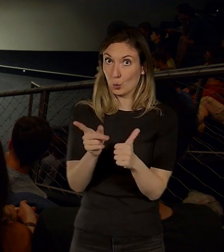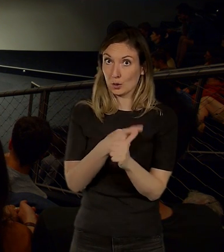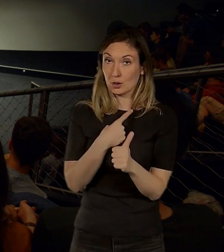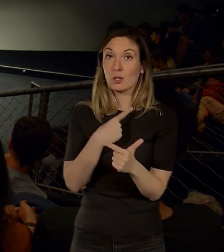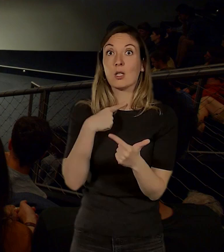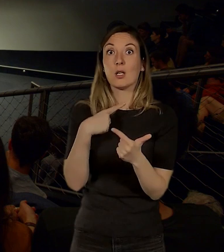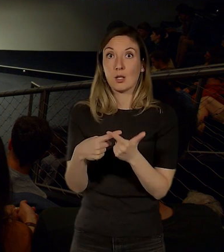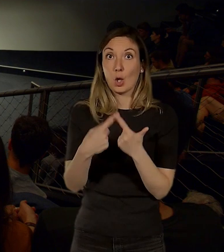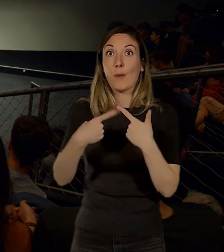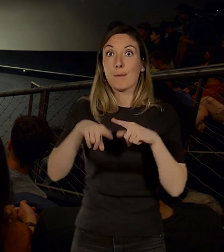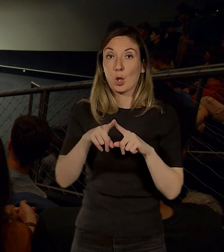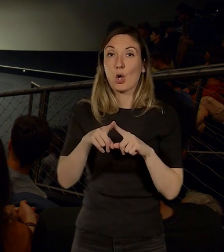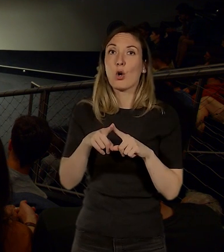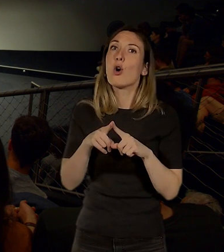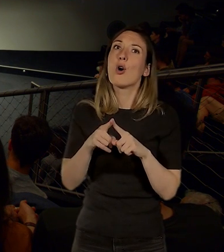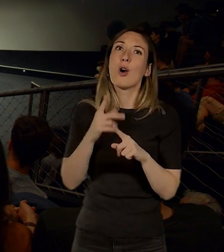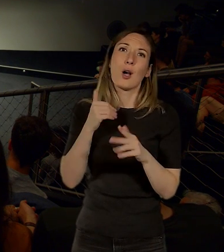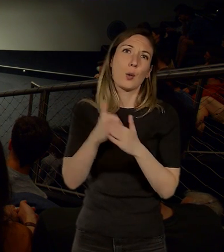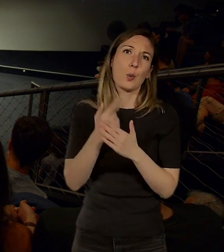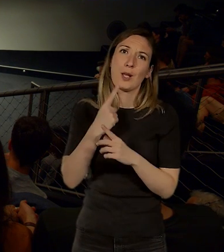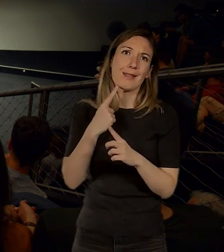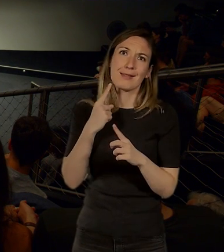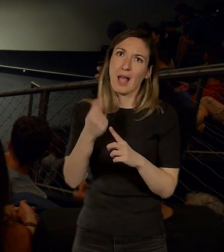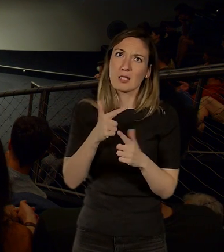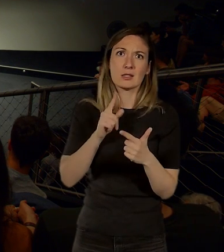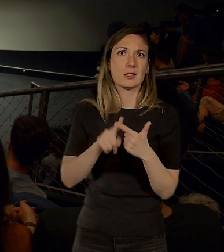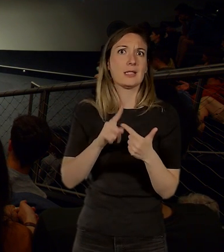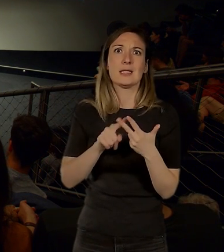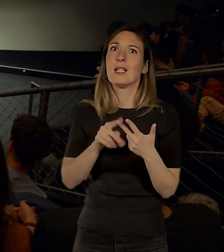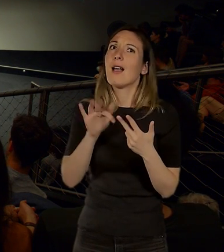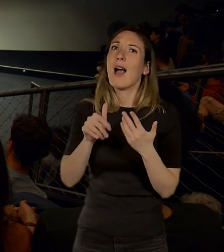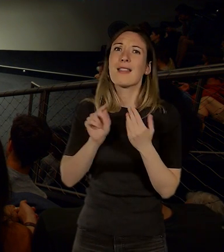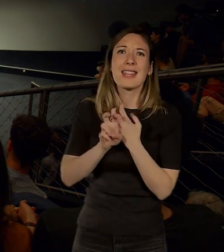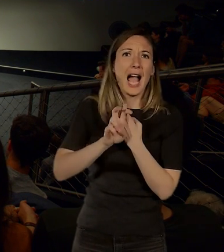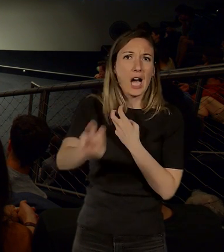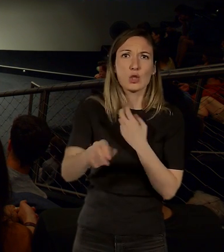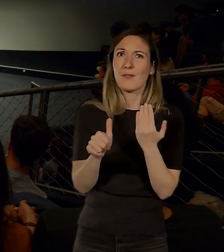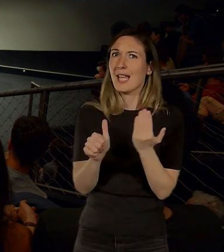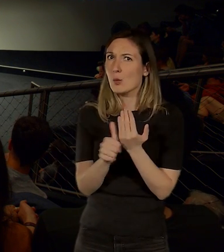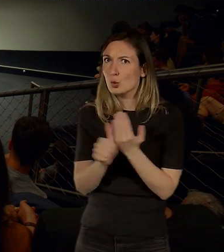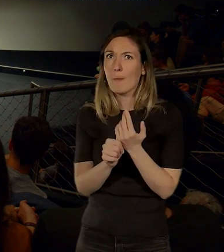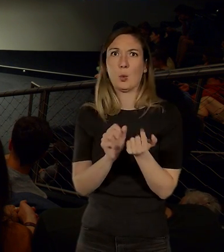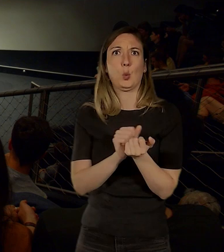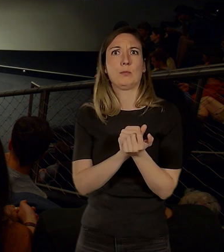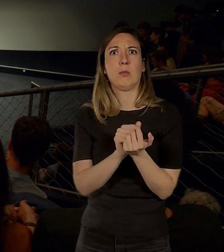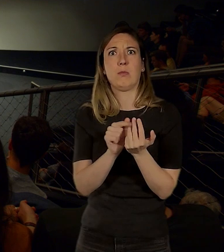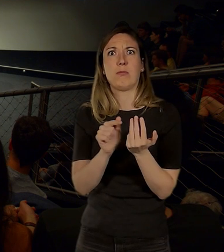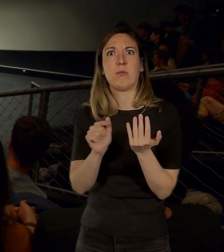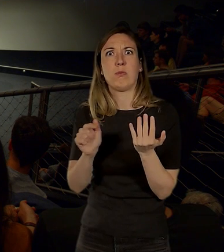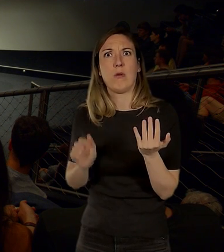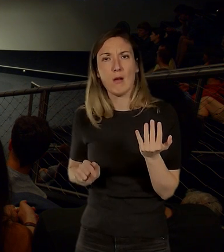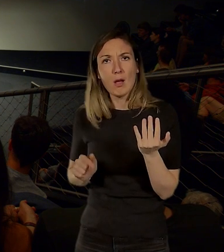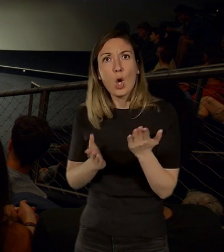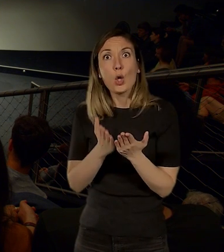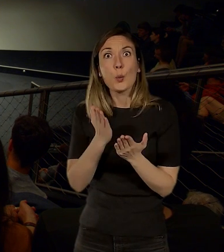zálivy pro Kiss and Ride nebo případně pro dálkový autobus. A v ten moment vlastně nám to